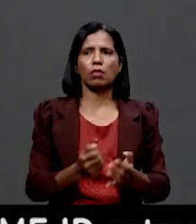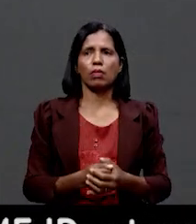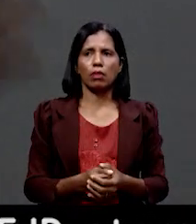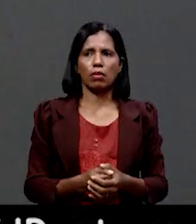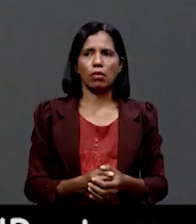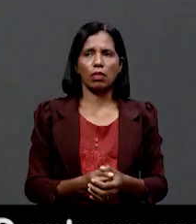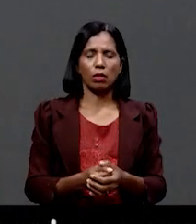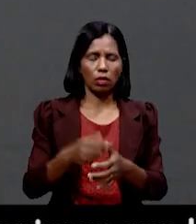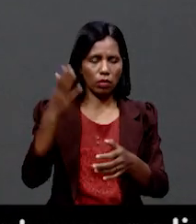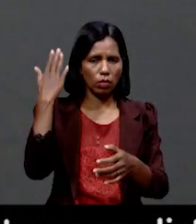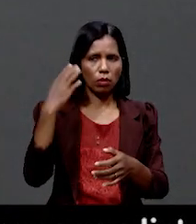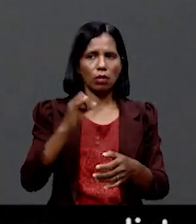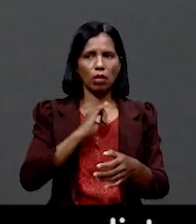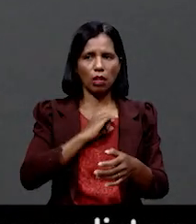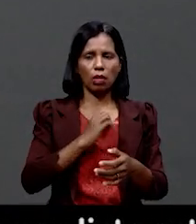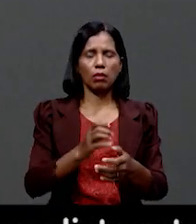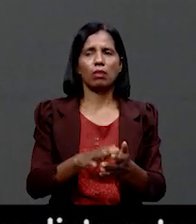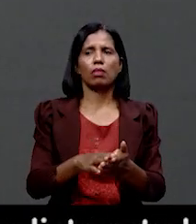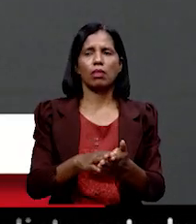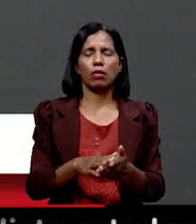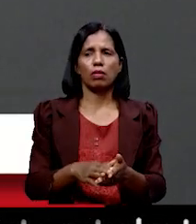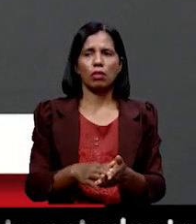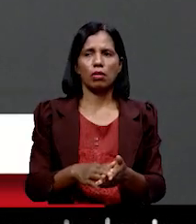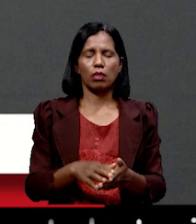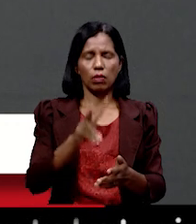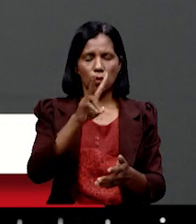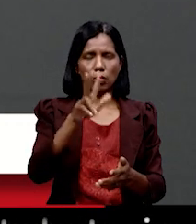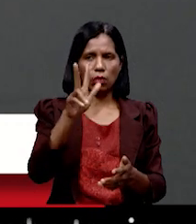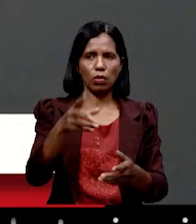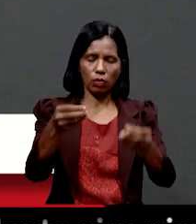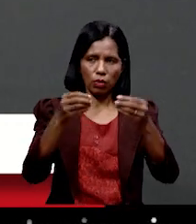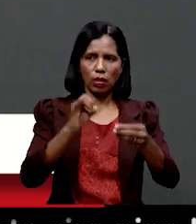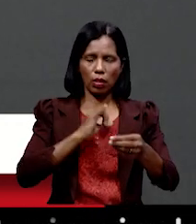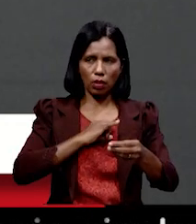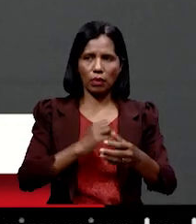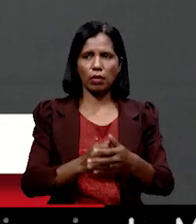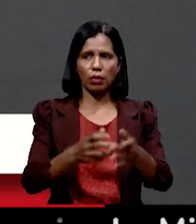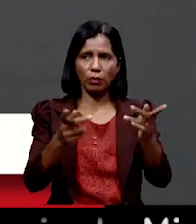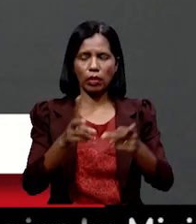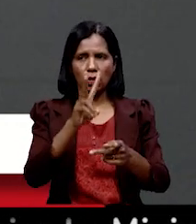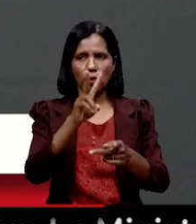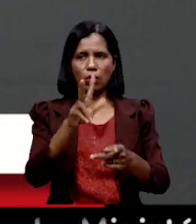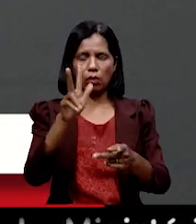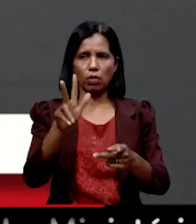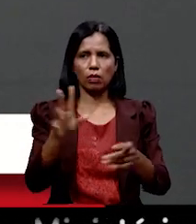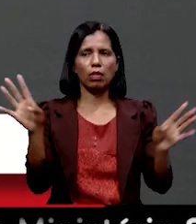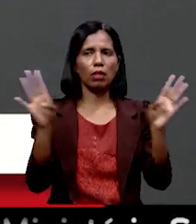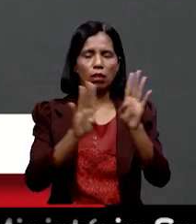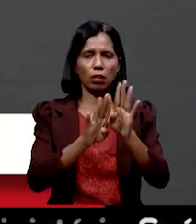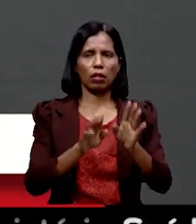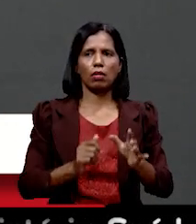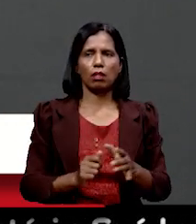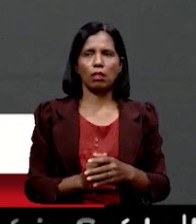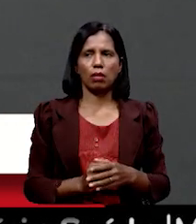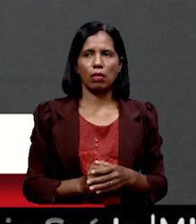kali kau, hetan distributor ida. Atau gua tolu bet tawar mah hau misal gora hau fatin gua ka tolu ne mari ataka ora sang jane mah